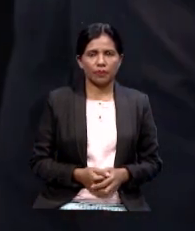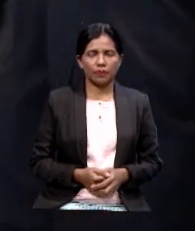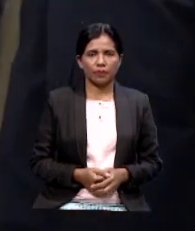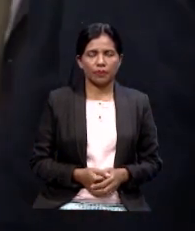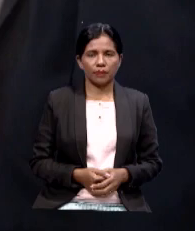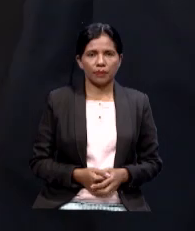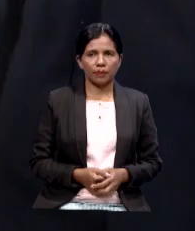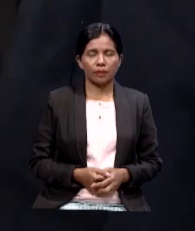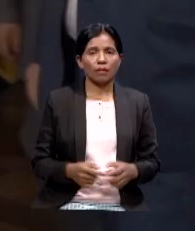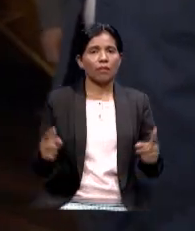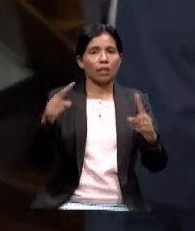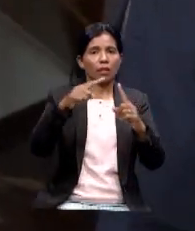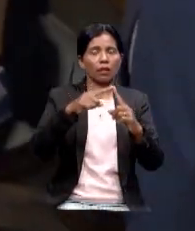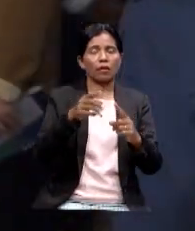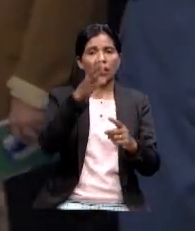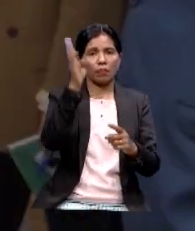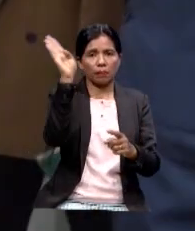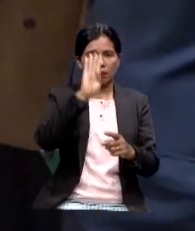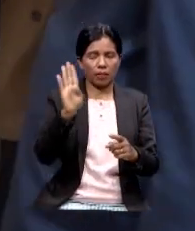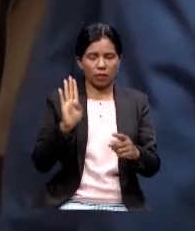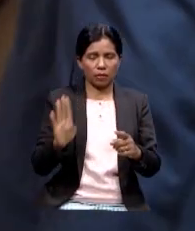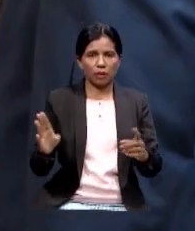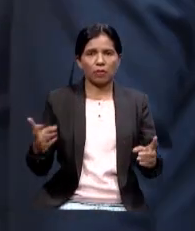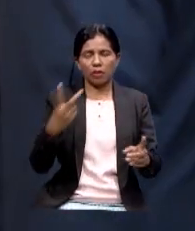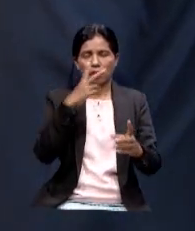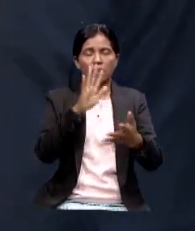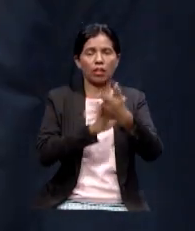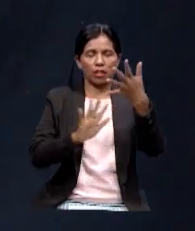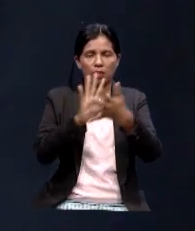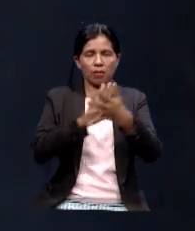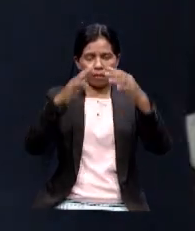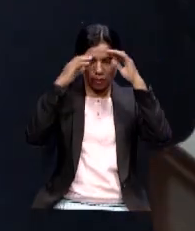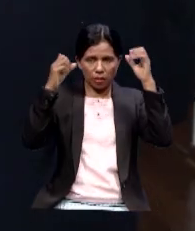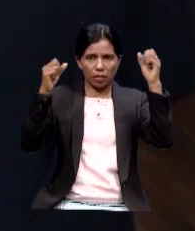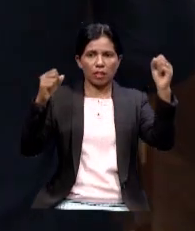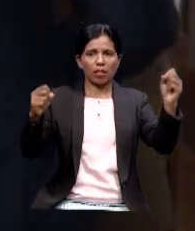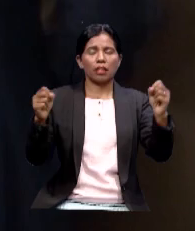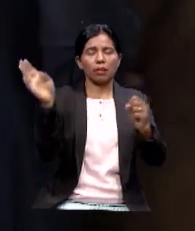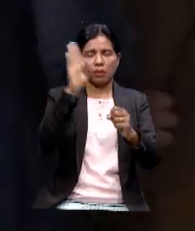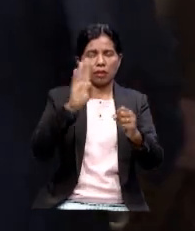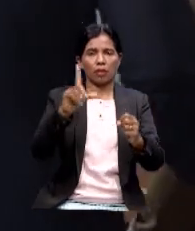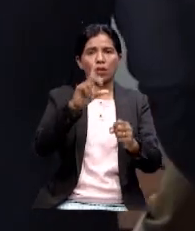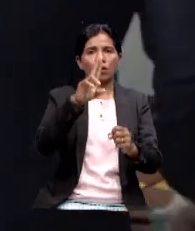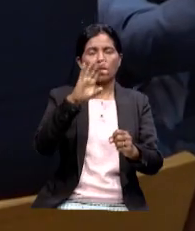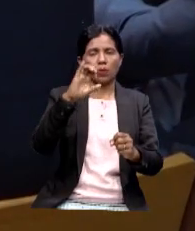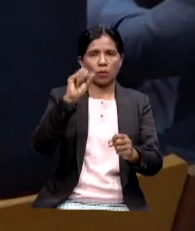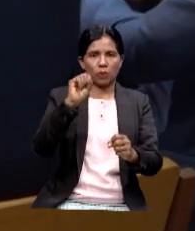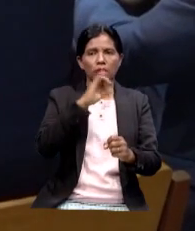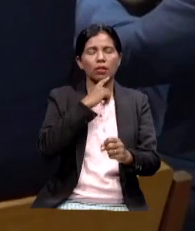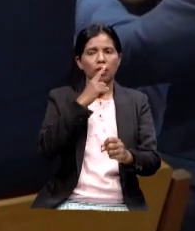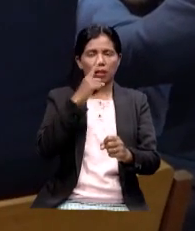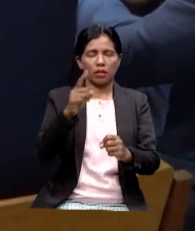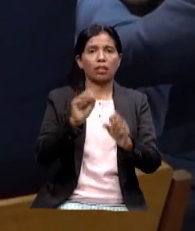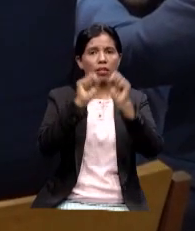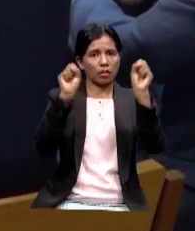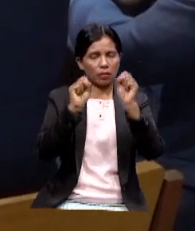A fost în Brazil, hori asisti ceremonia investidura presidenti eleitu brazilian Luiz Inácio Lula da Silva e